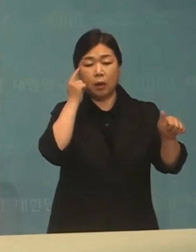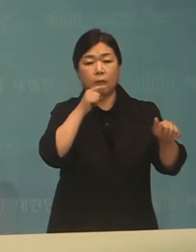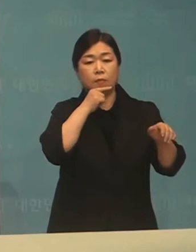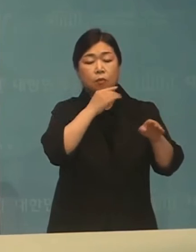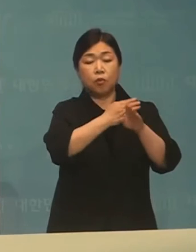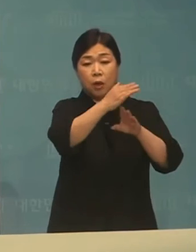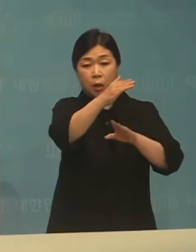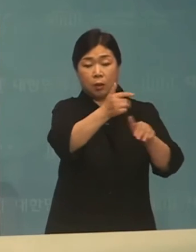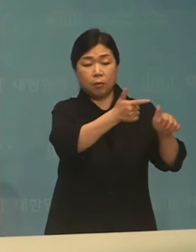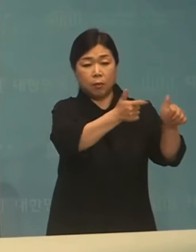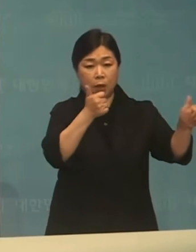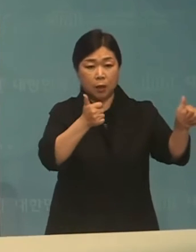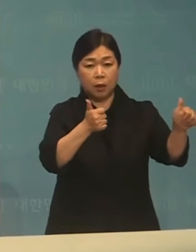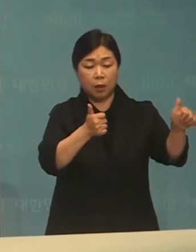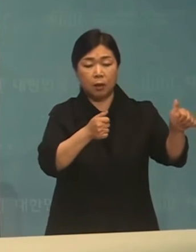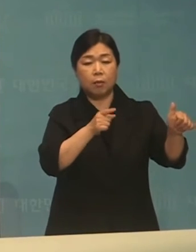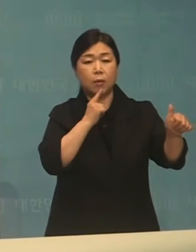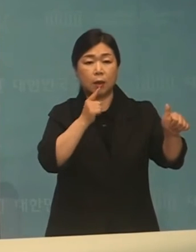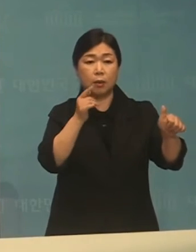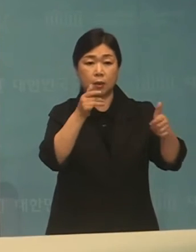공산당을 타고 있다고 진술했습니다.